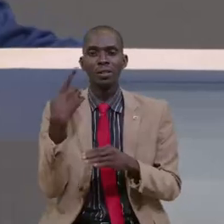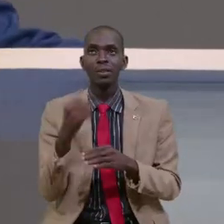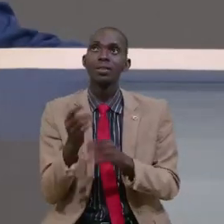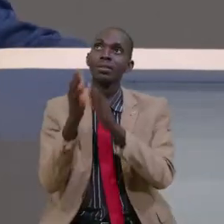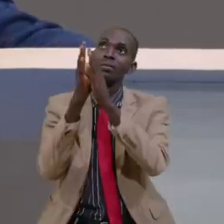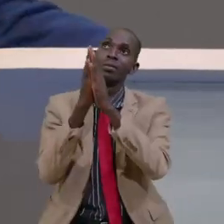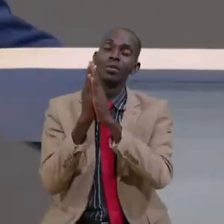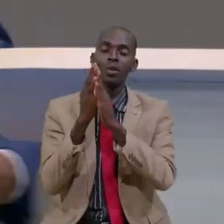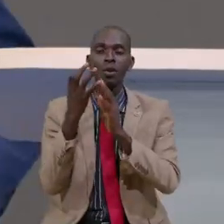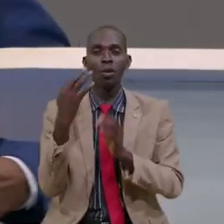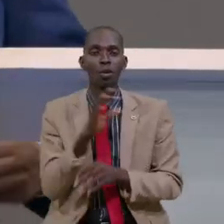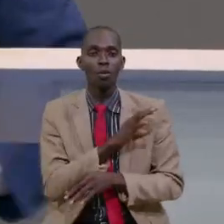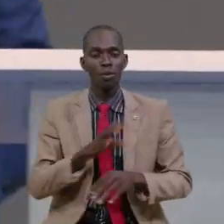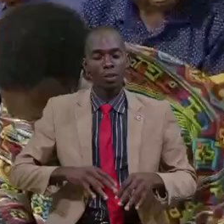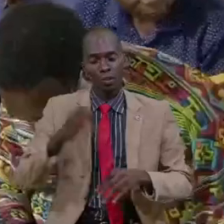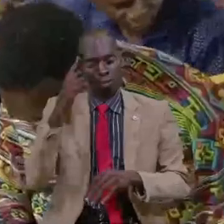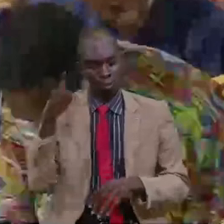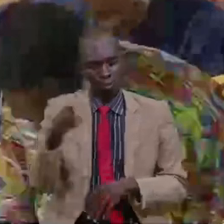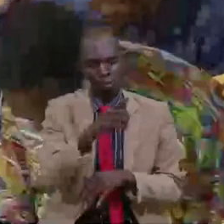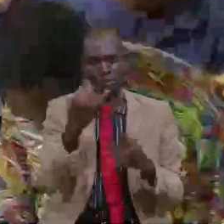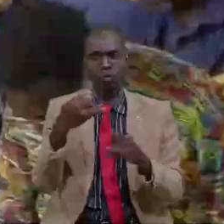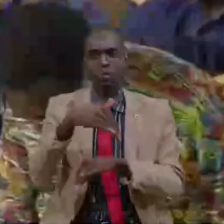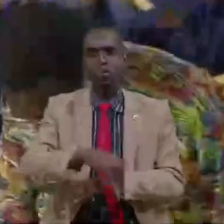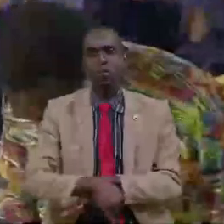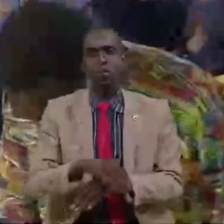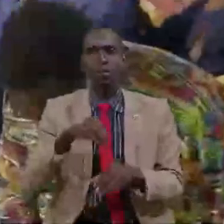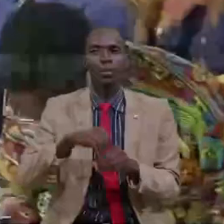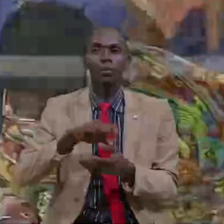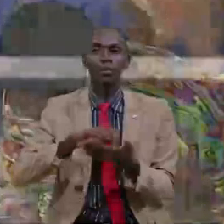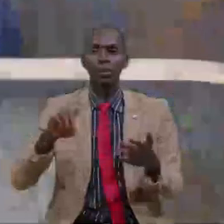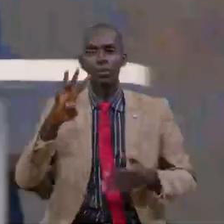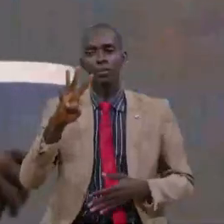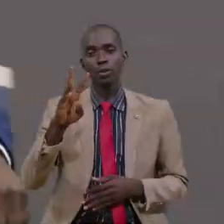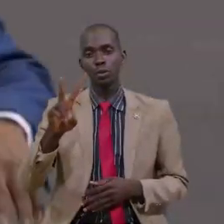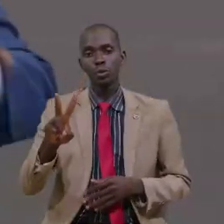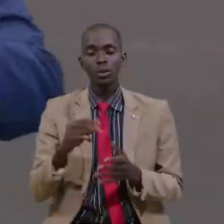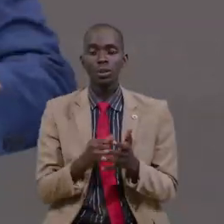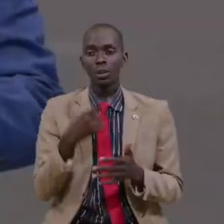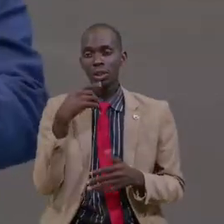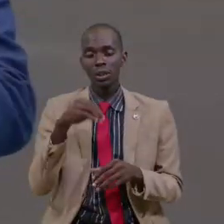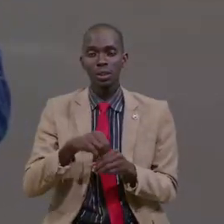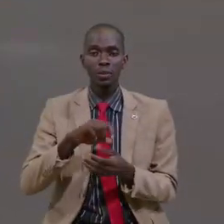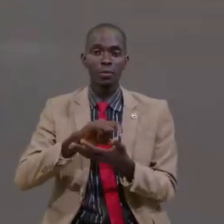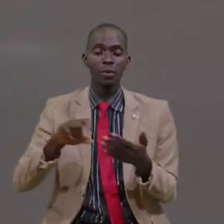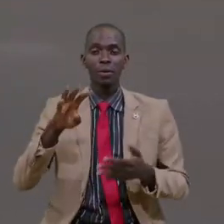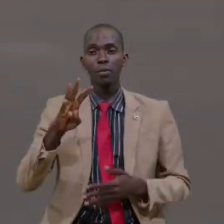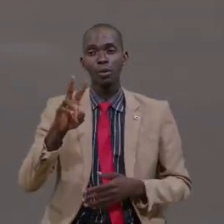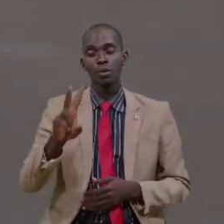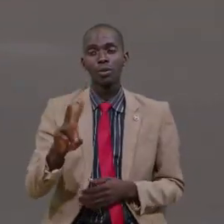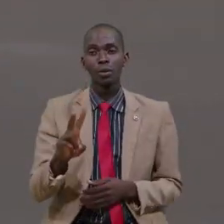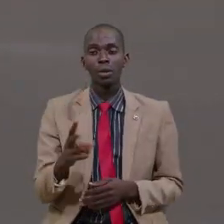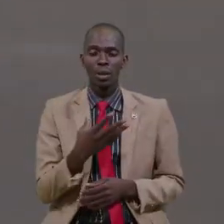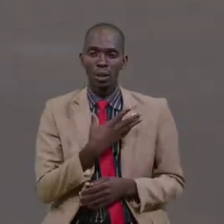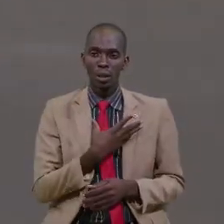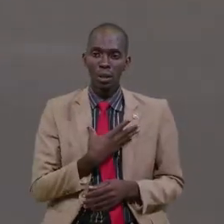et l'intercession de Christ te concernant ce soir. Verset 42, il dit verset 42, «